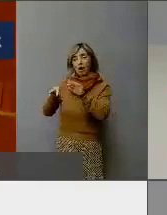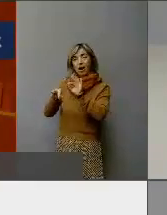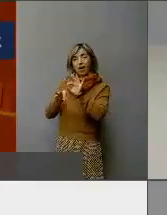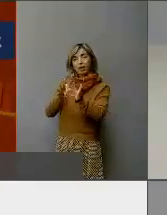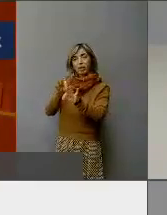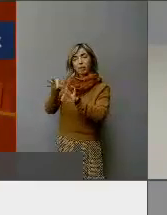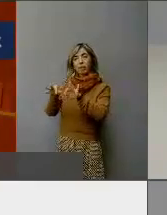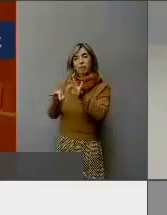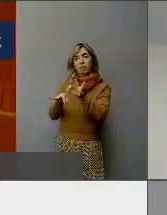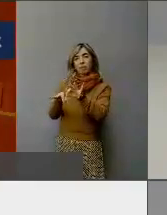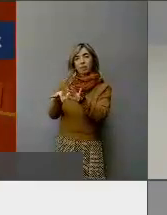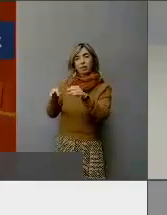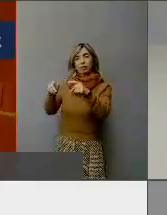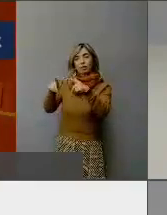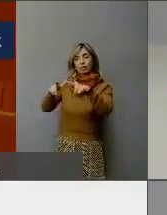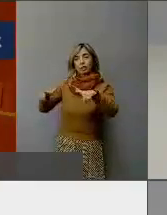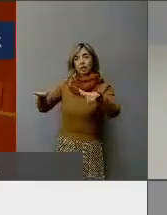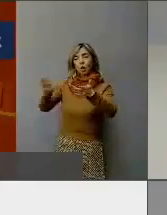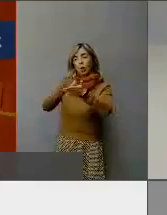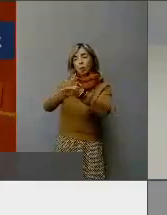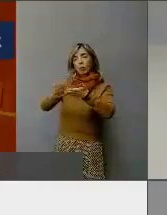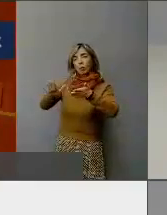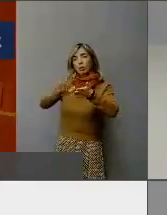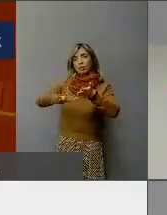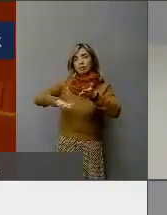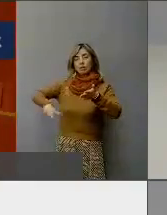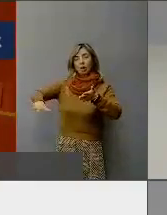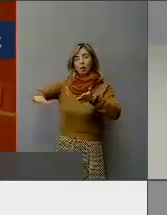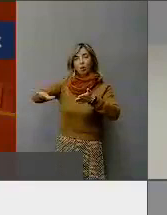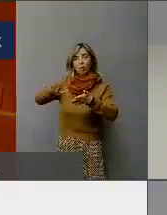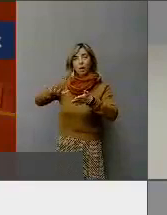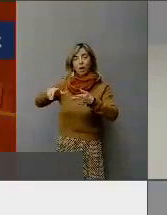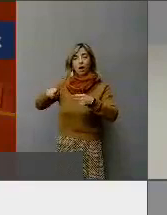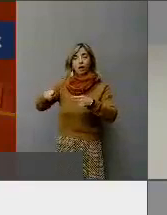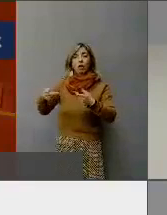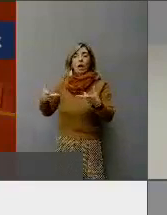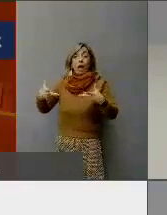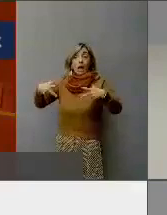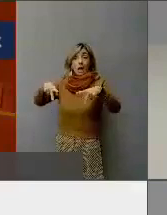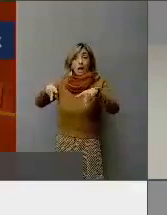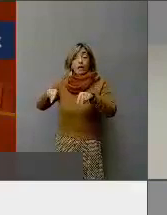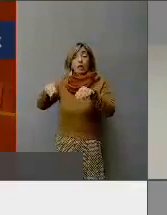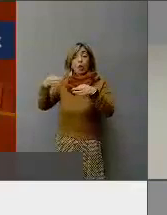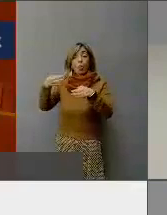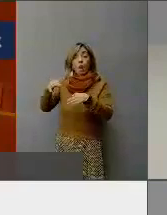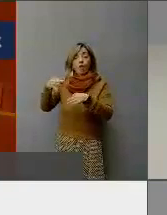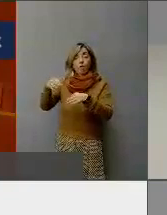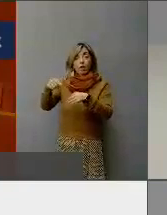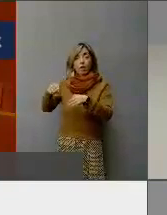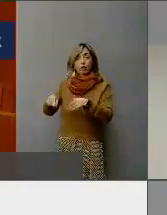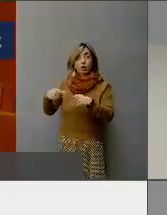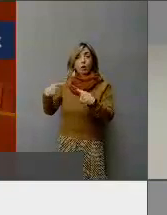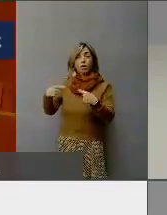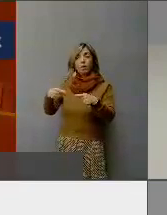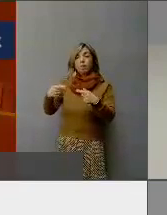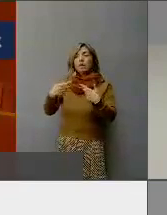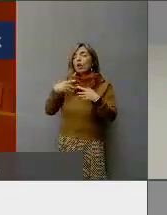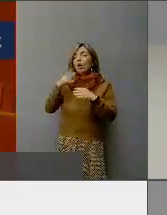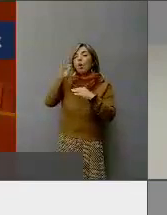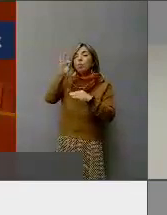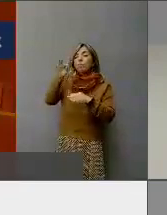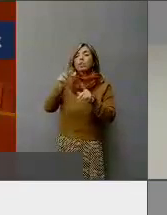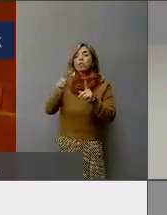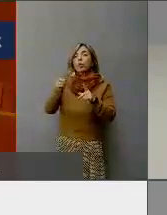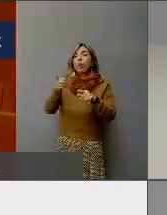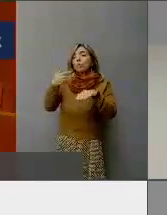ma proprio della riqualificazione perché il fine è quello appunto di rendere fruibile come ho detto poc'anzi uno spazio verde che tra